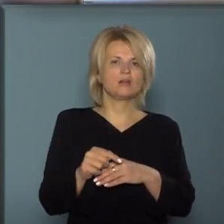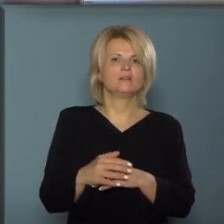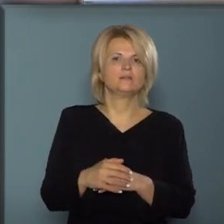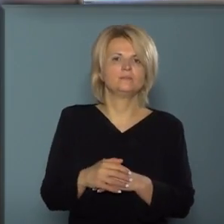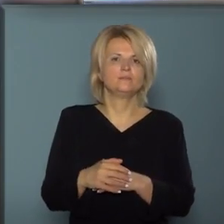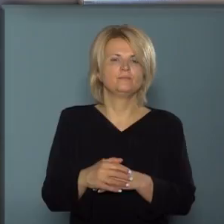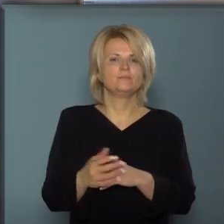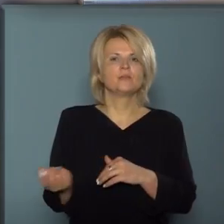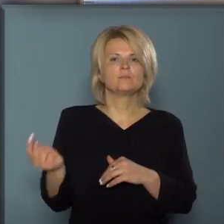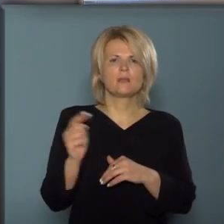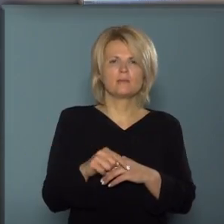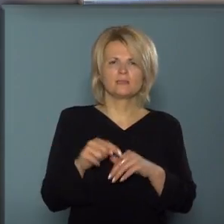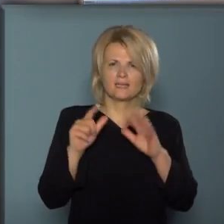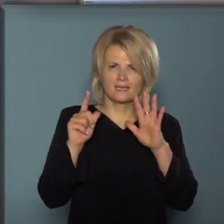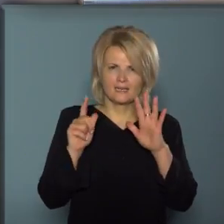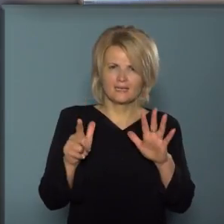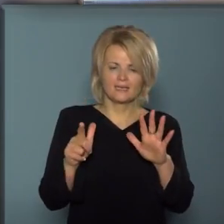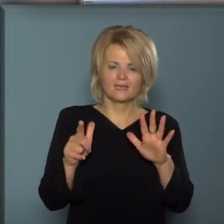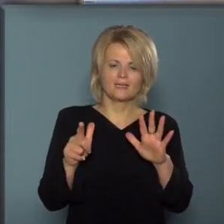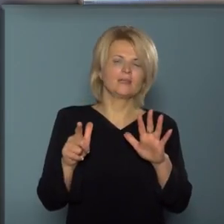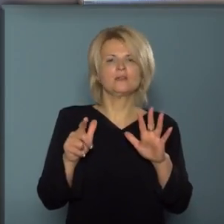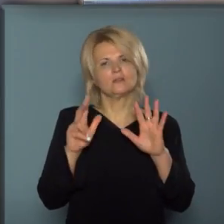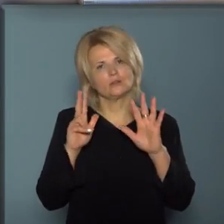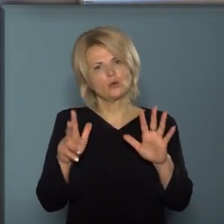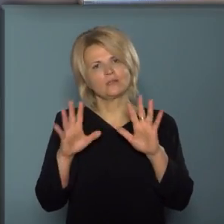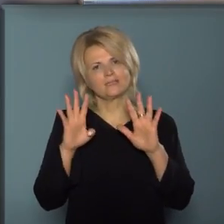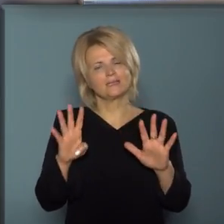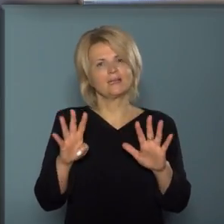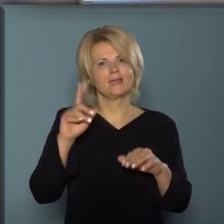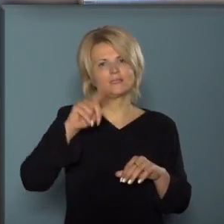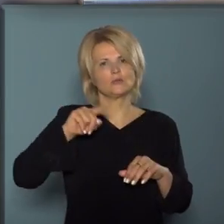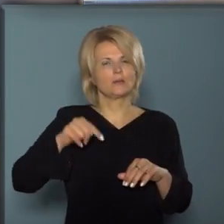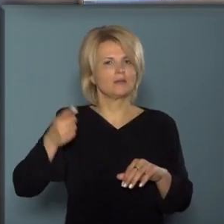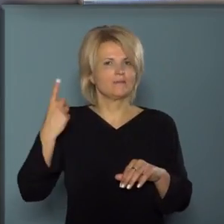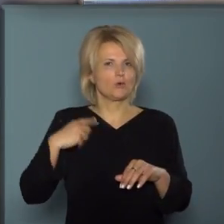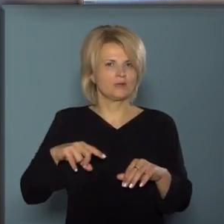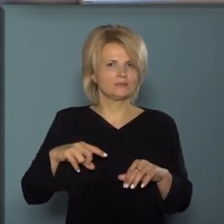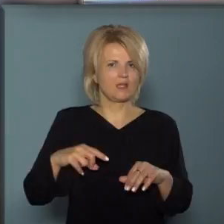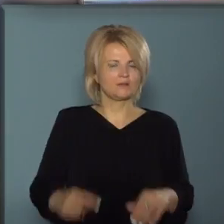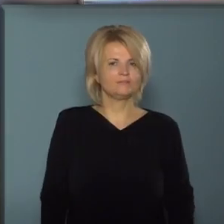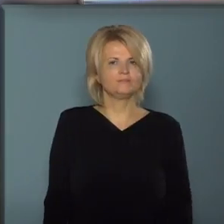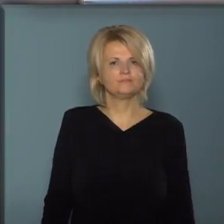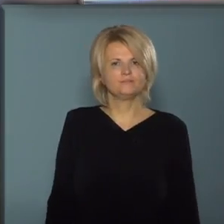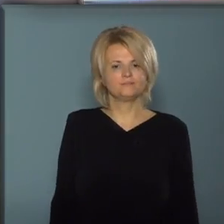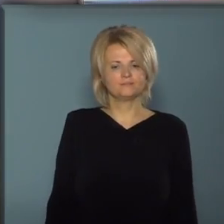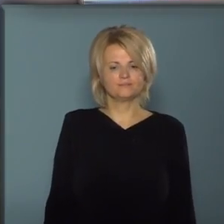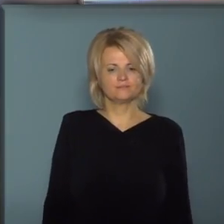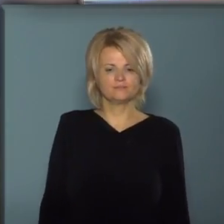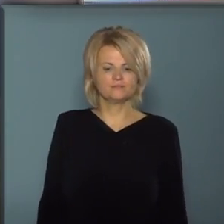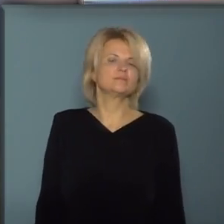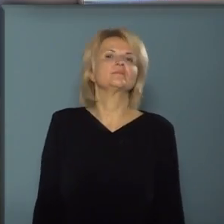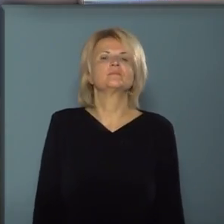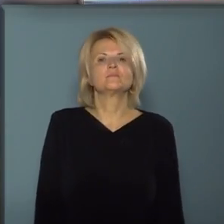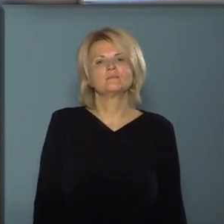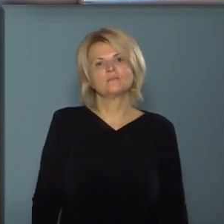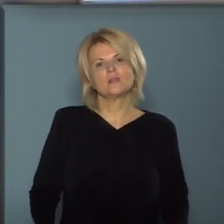hogy bementél. Mennyi ideig? Mit mondtál? 7 hónapig voltál? 8-9 hónapig. 8-9 mm-hmm. hónapig. Nagyjából pont annyi ideig, hónapban, ahány